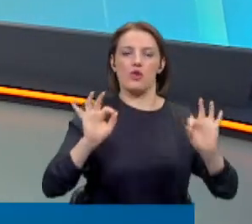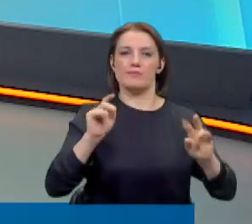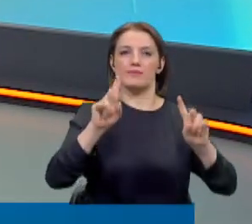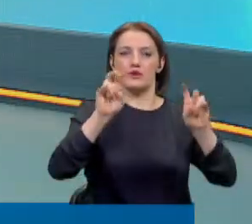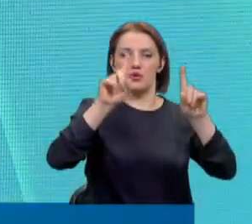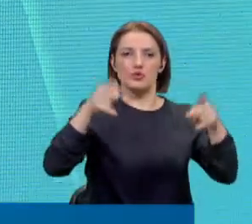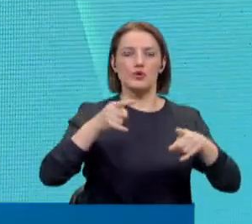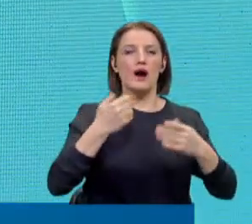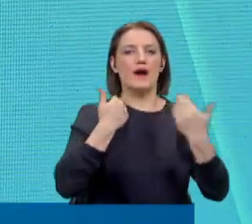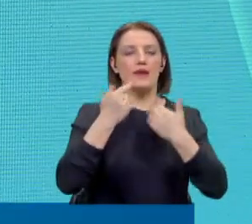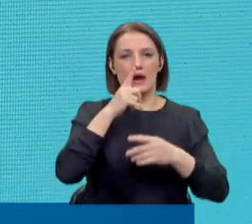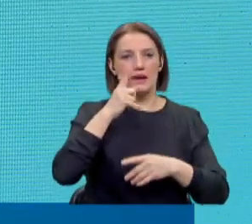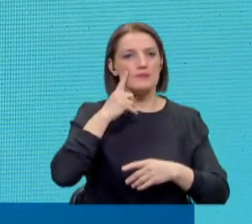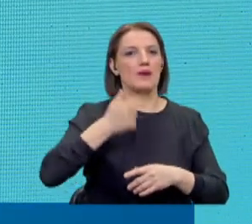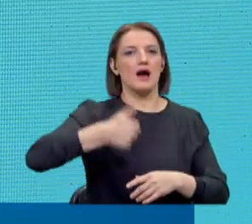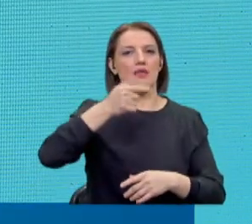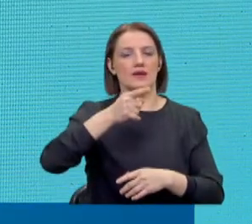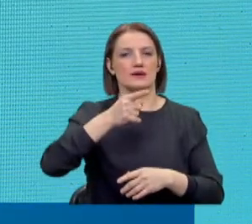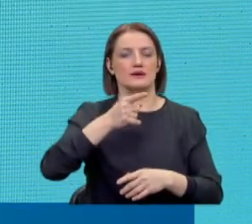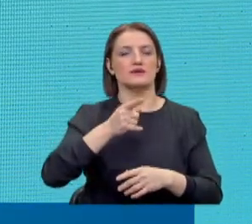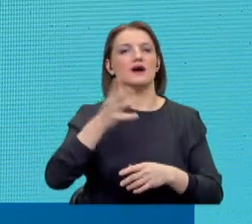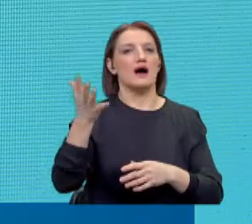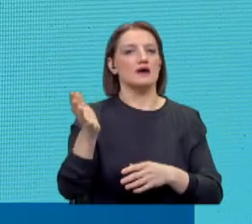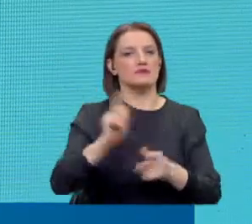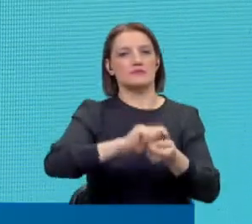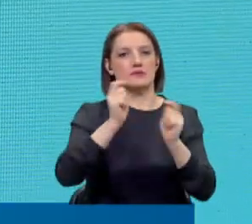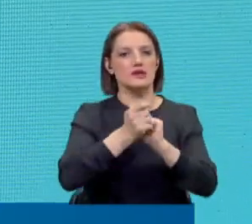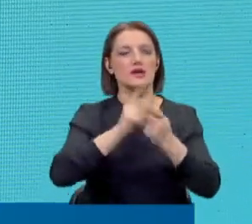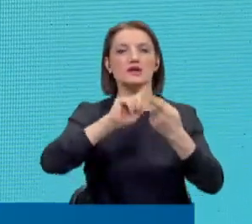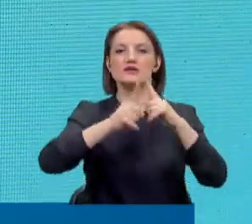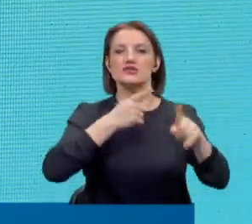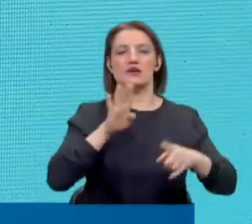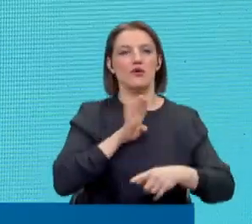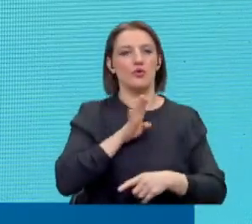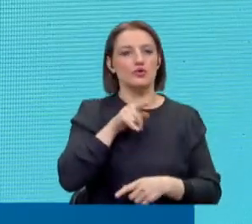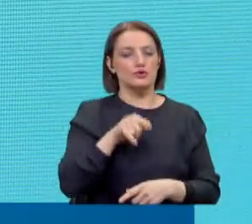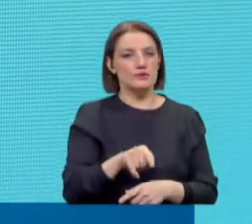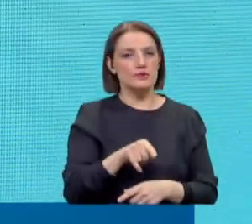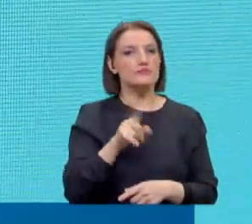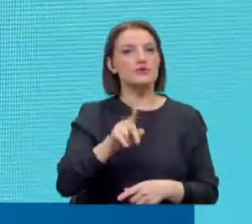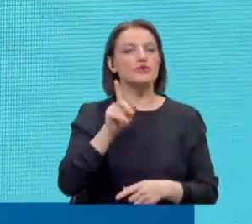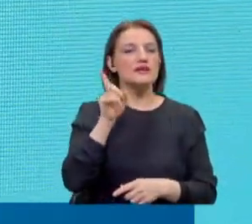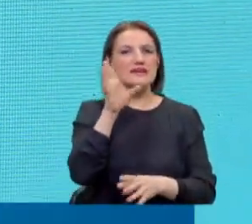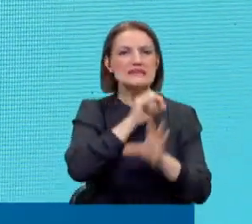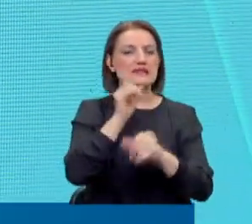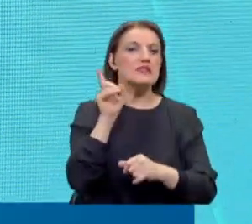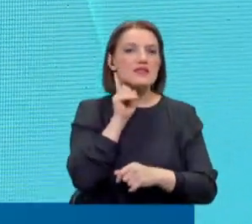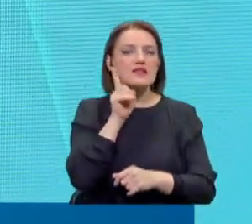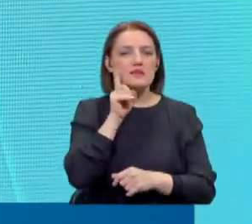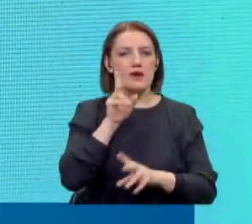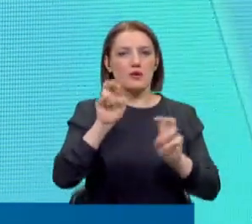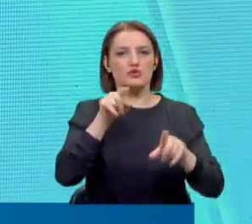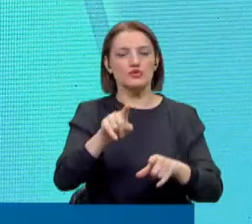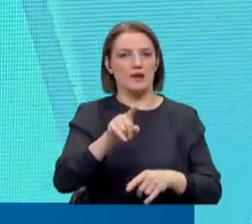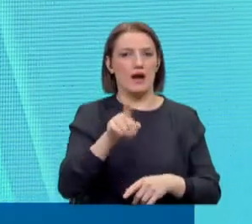adalet bakanının TL sini aldı Kılıçdaroğlu bu konuyu dinleme konusunu gündeme getirdiğinde İddaa